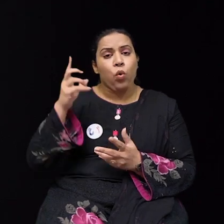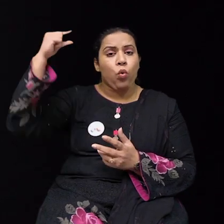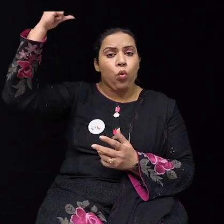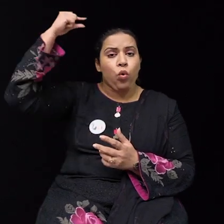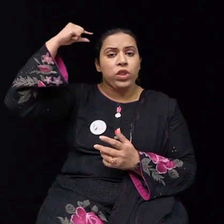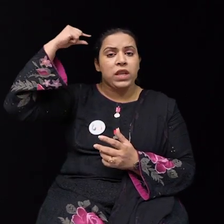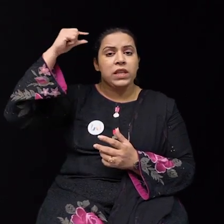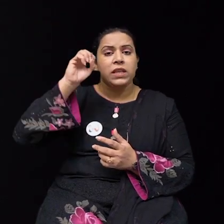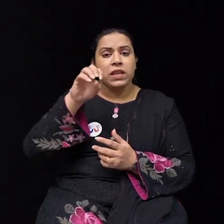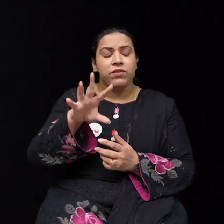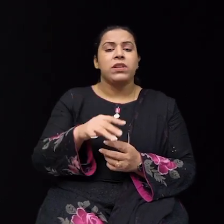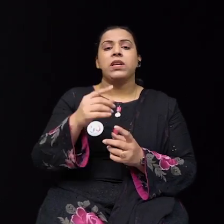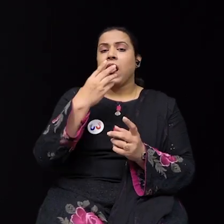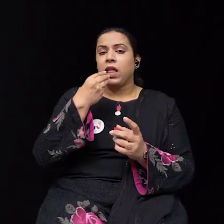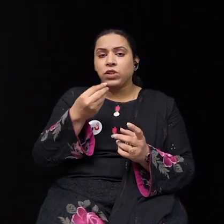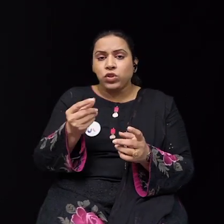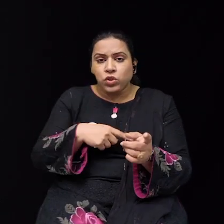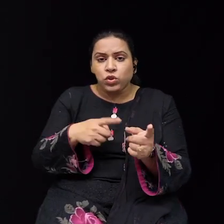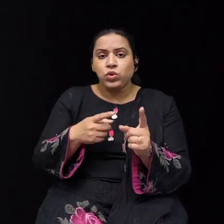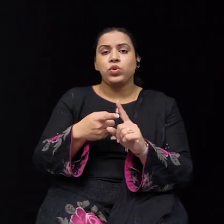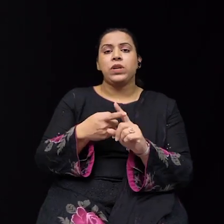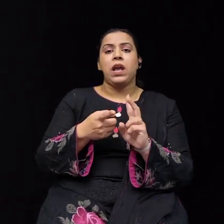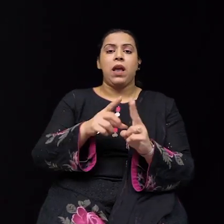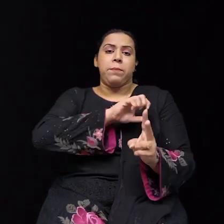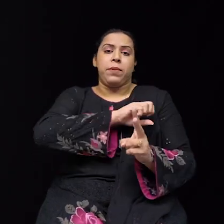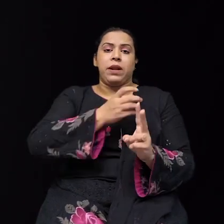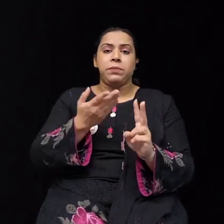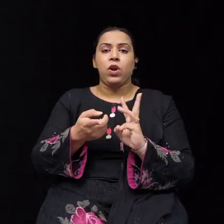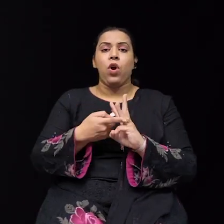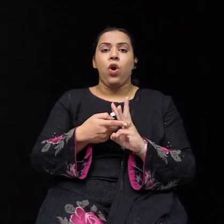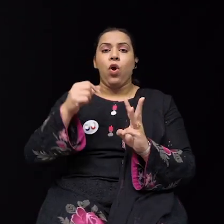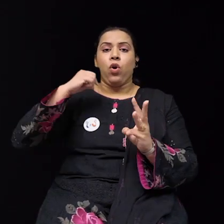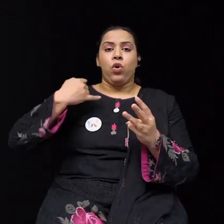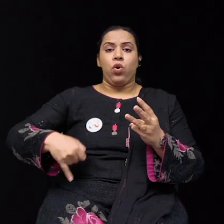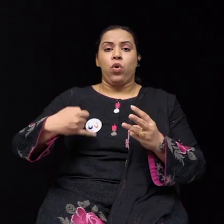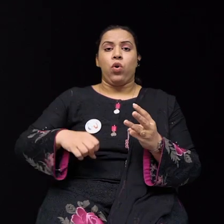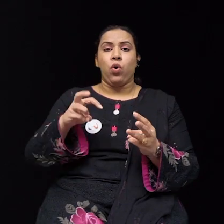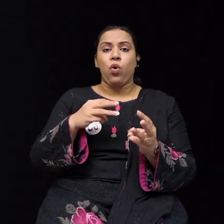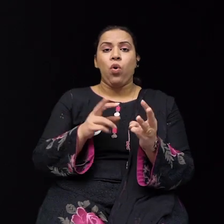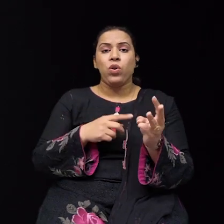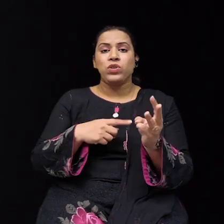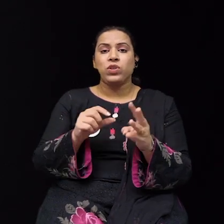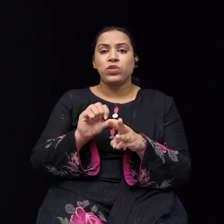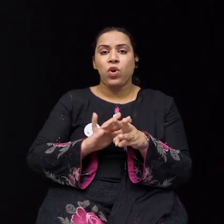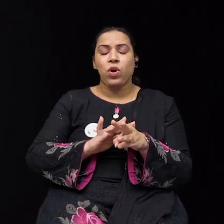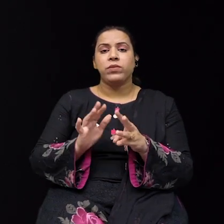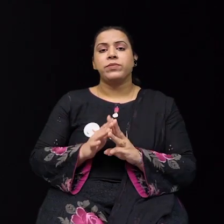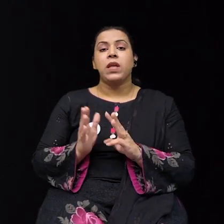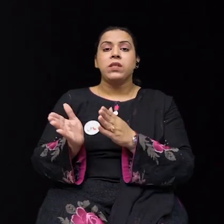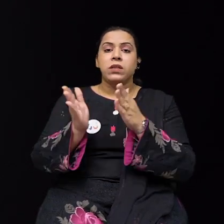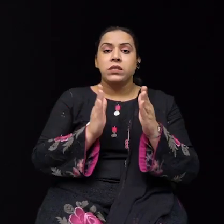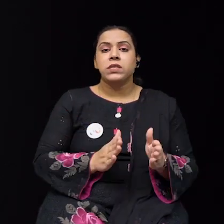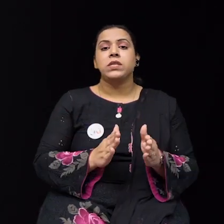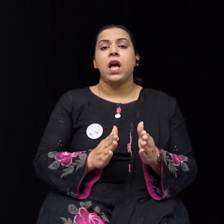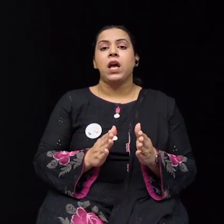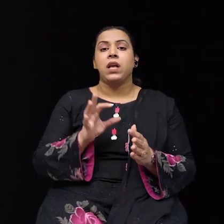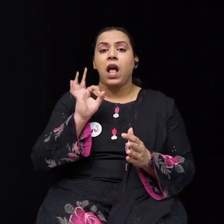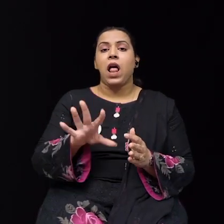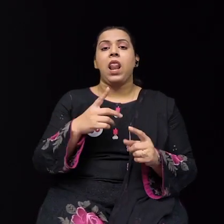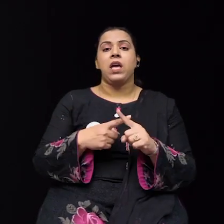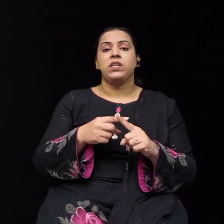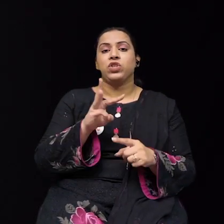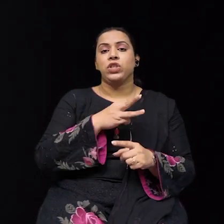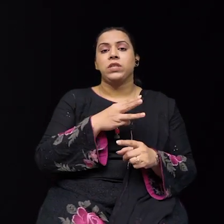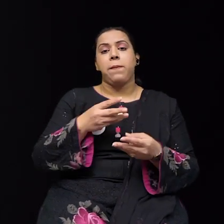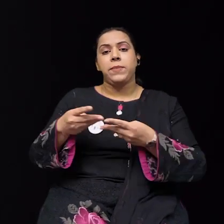سے آ گئی: شوگر، بلڈ پریشر، کولیسٹرول۔ لیکن اس کے ساتھ ایک بہت بڑی ظالم چیز ہے جو ہم خود جا کے بازار سے خریدتے ہیں، اور